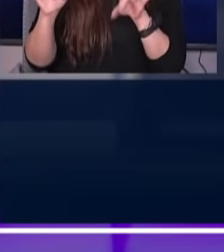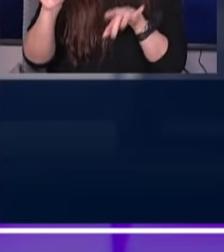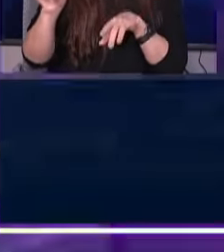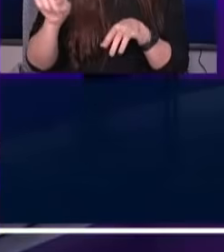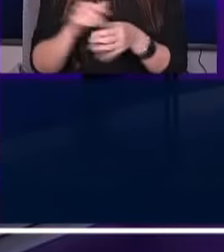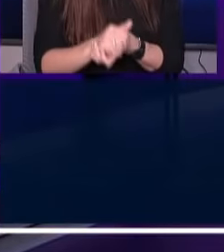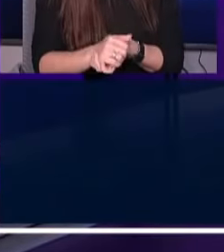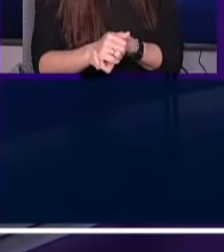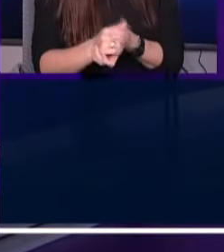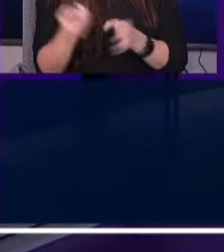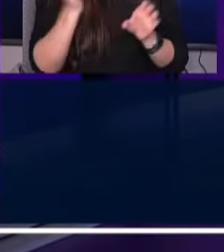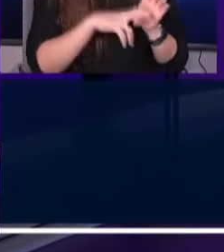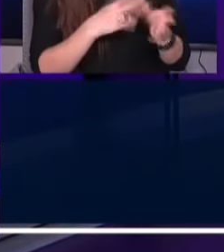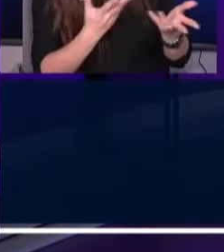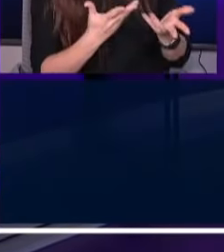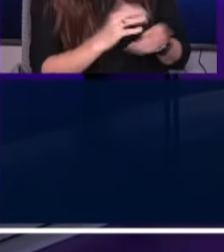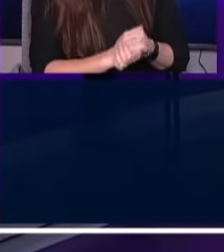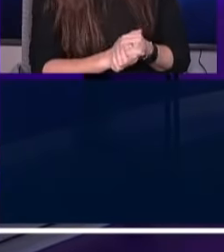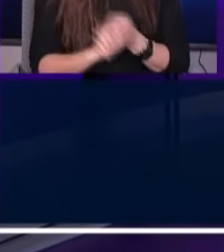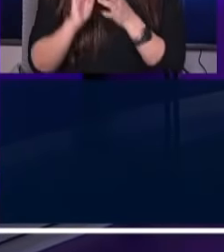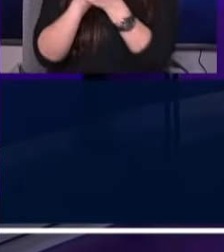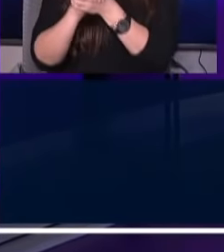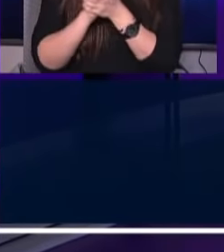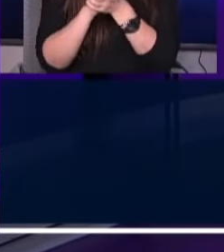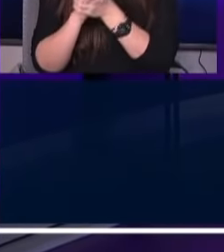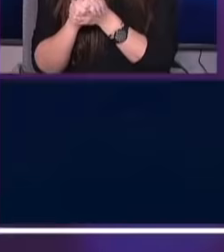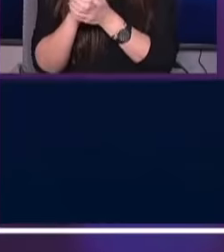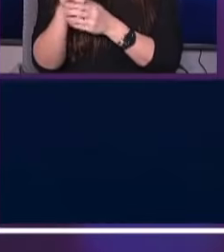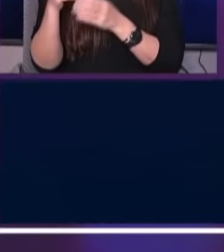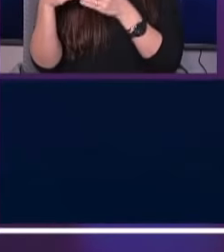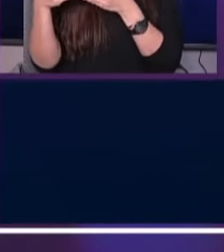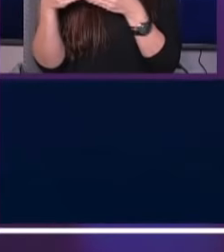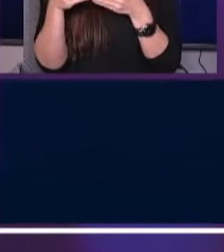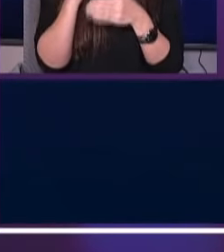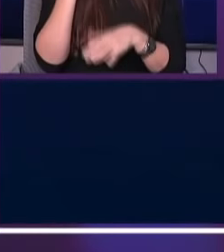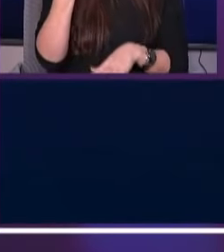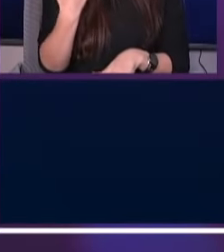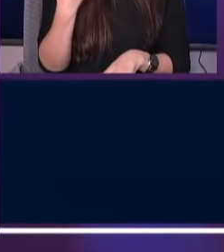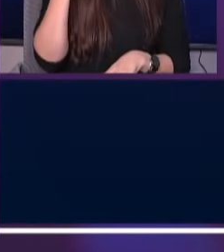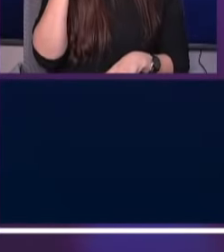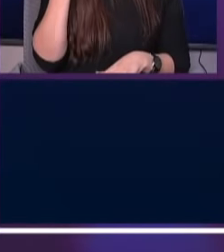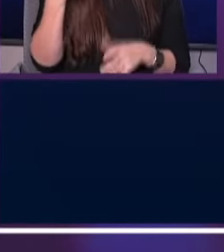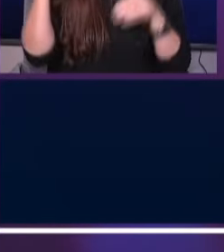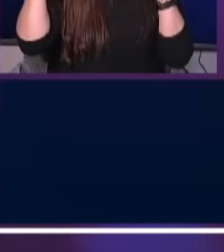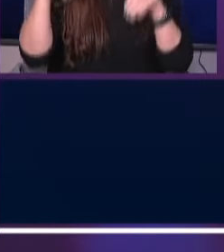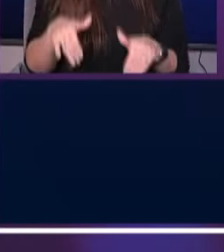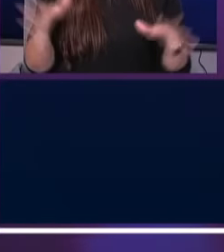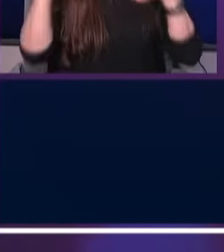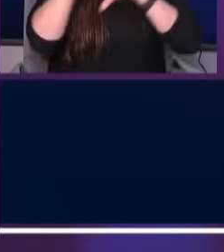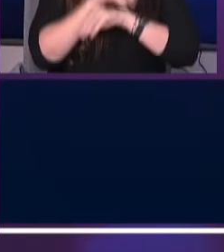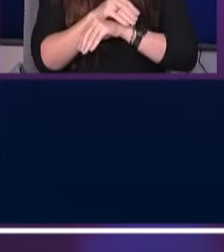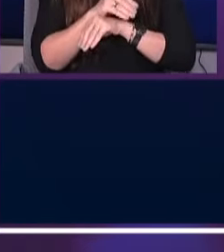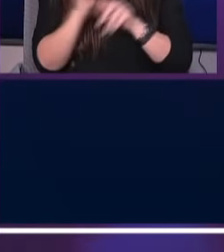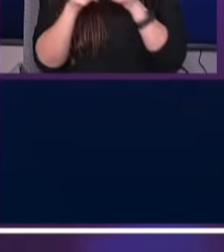בשטחים, מצטרפת אלינו, מה קרה שם, כרמל? שלום דובי, כן, מדובר בפעוט כבן 3 שככל הנראה טבע ערב בבריכה